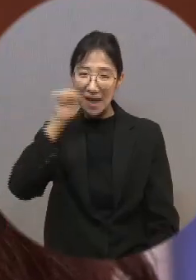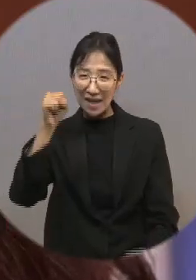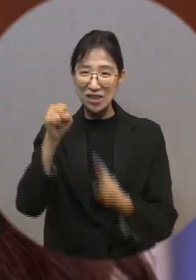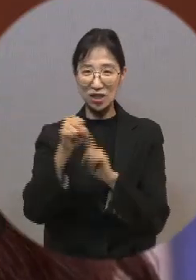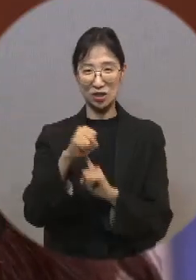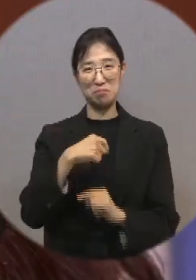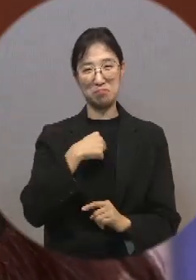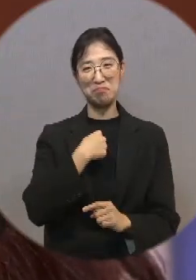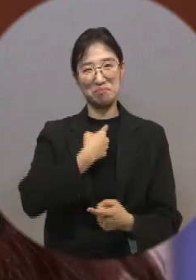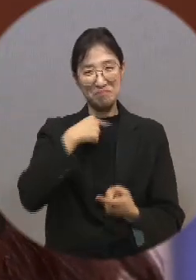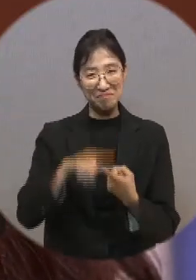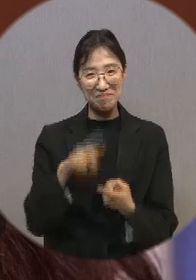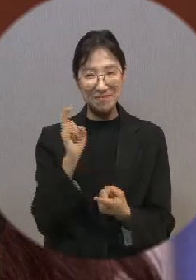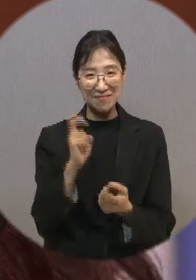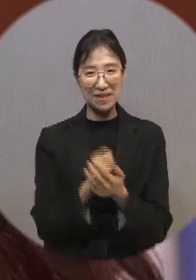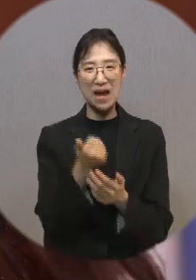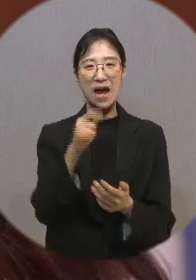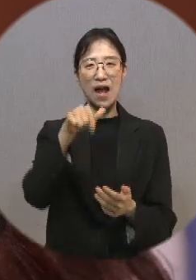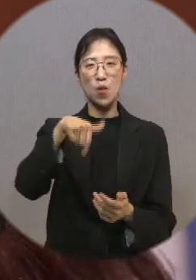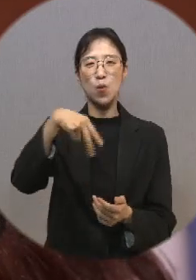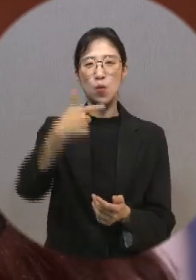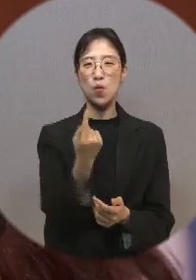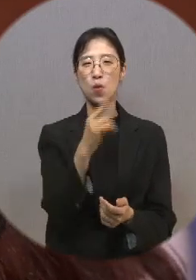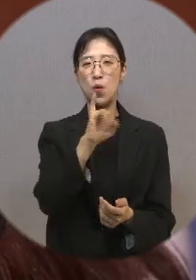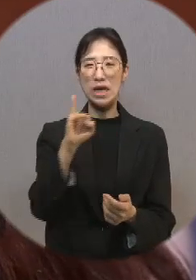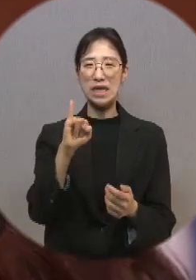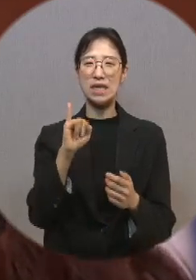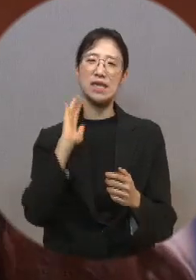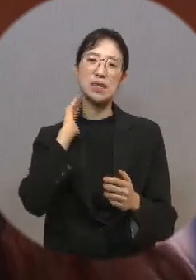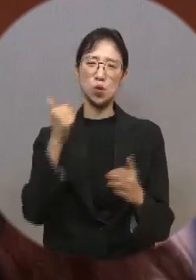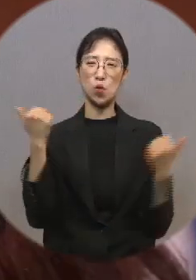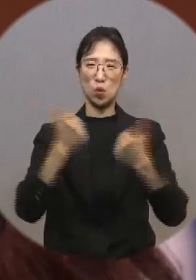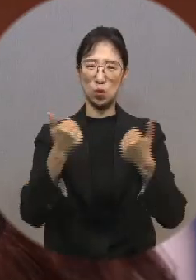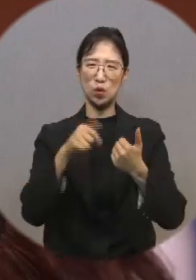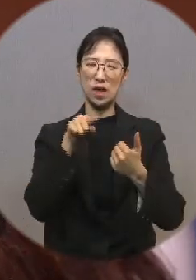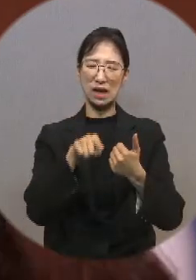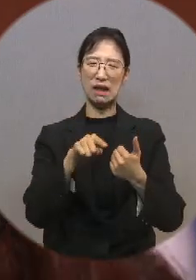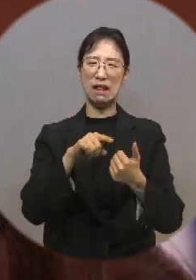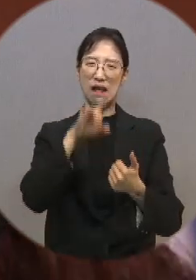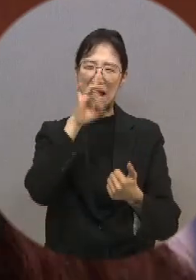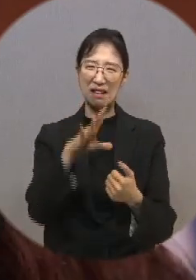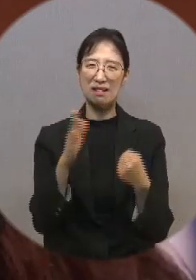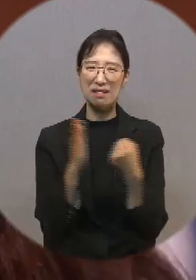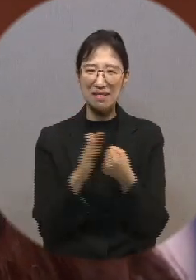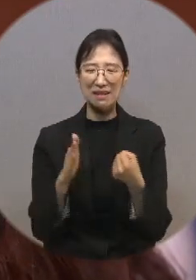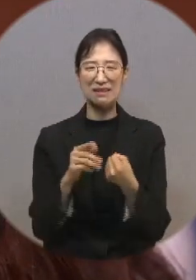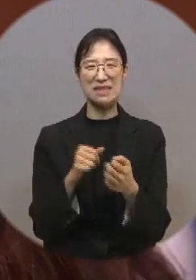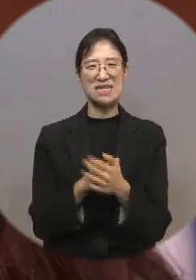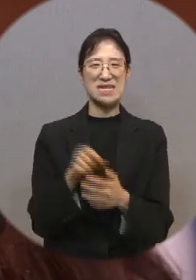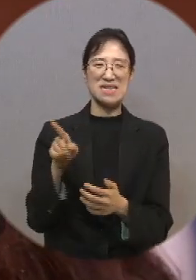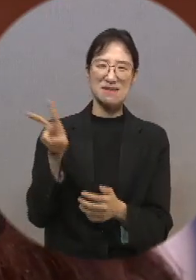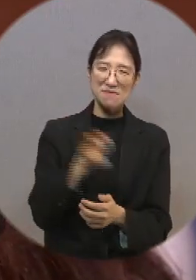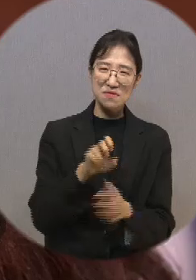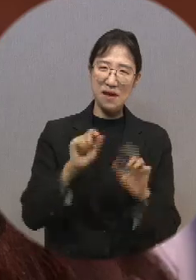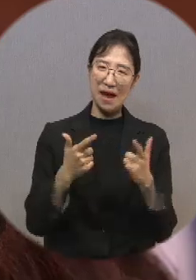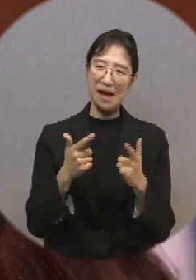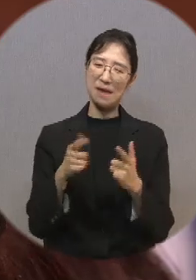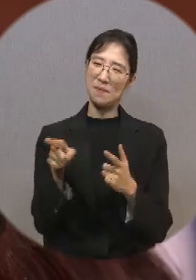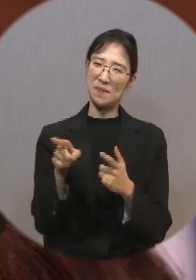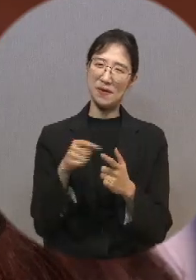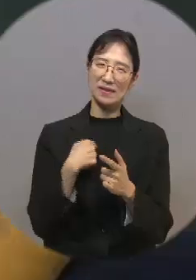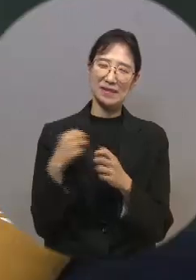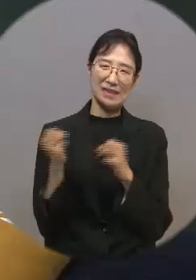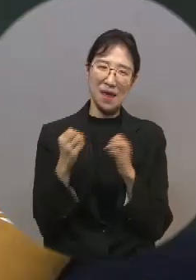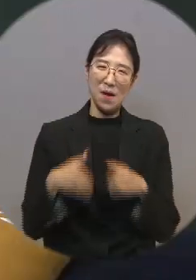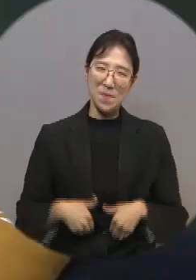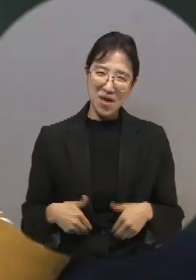하노이 정상회담이 결국 숲으로 돌아갔기 때문에 괘씸한 사람일지 아니면 그래도 우리를 풀어줄 수 있는 대화가 되는 친구로